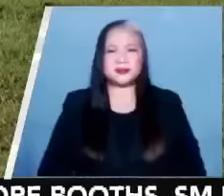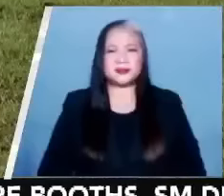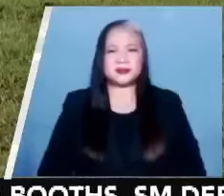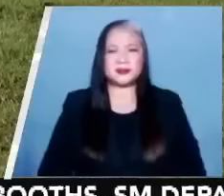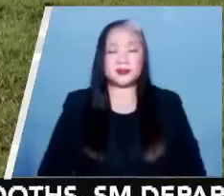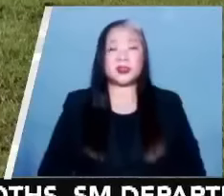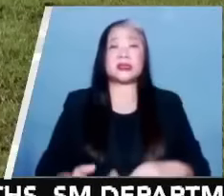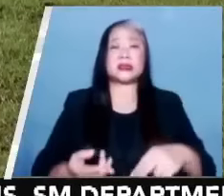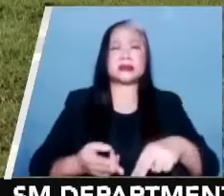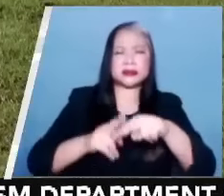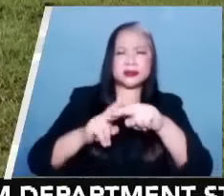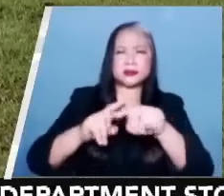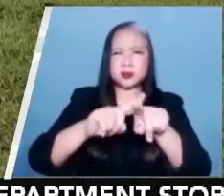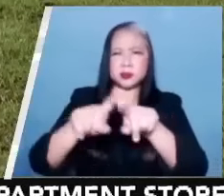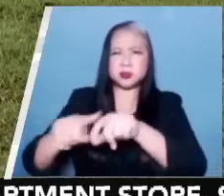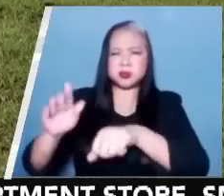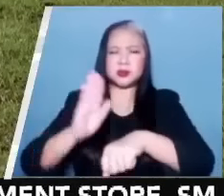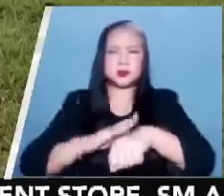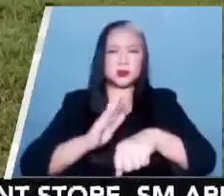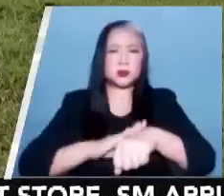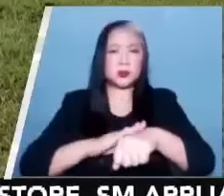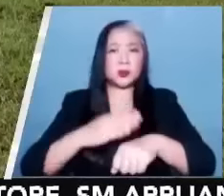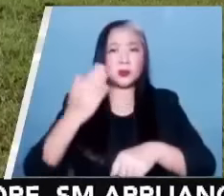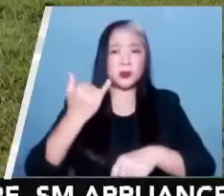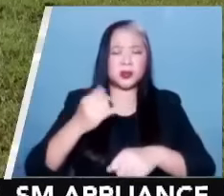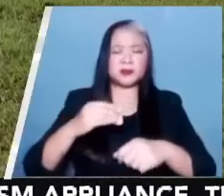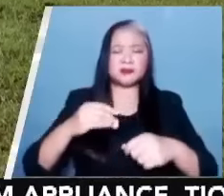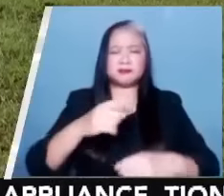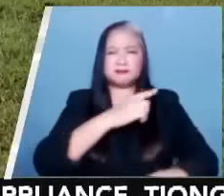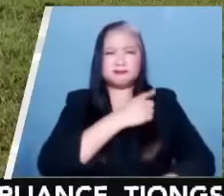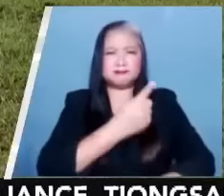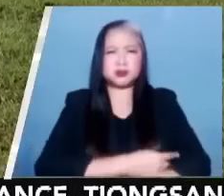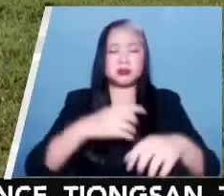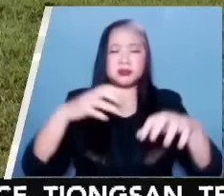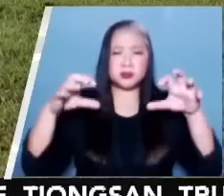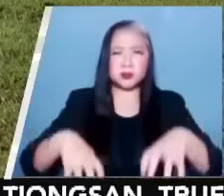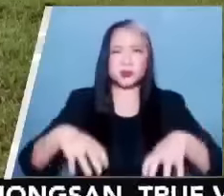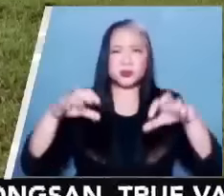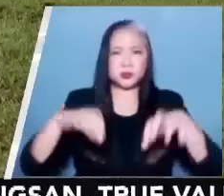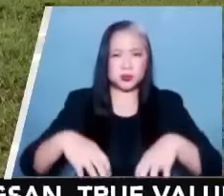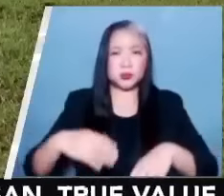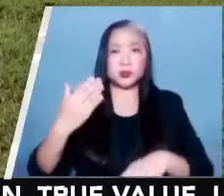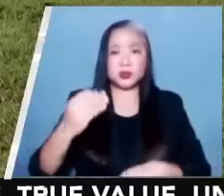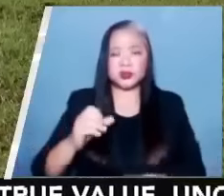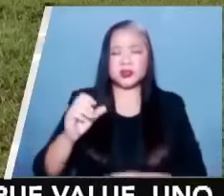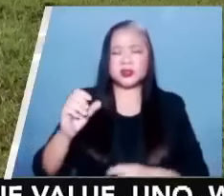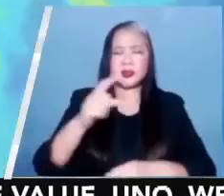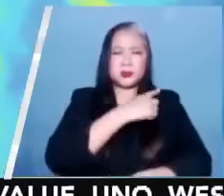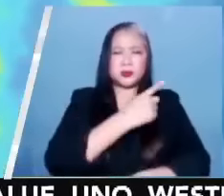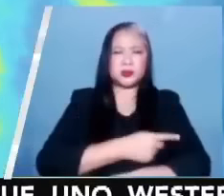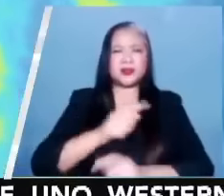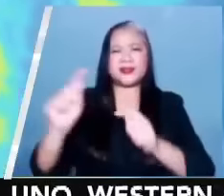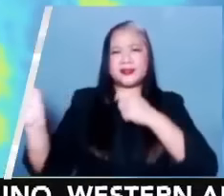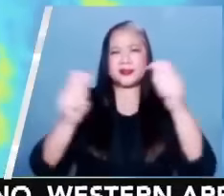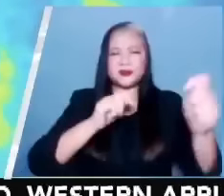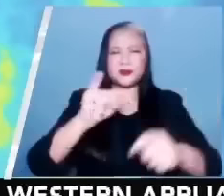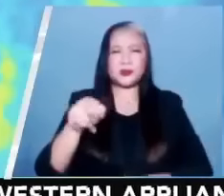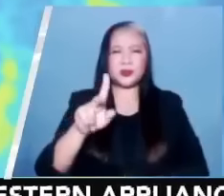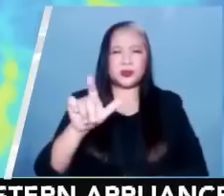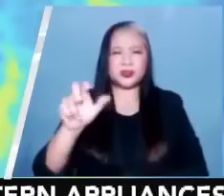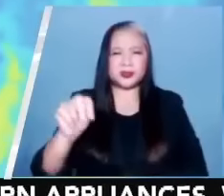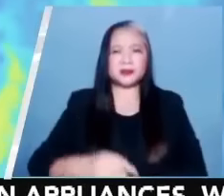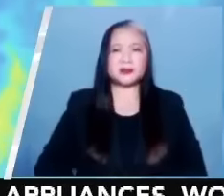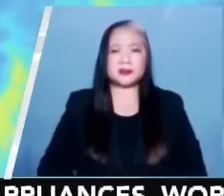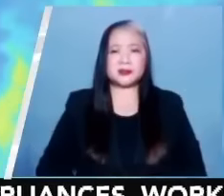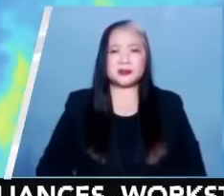ibang babala. Dulot niya po ng malakasang ulan, dulot nito ni super typhoon Julian. Ayon sa PAGASA, nasa ilalim ngayon